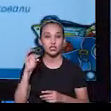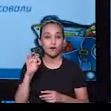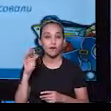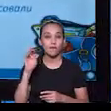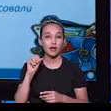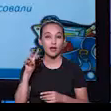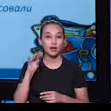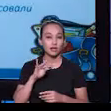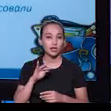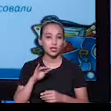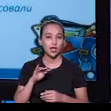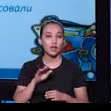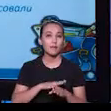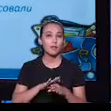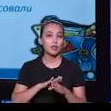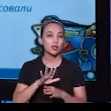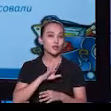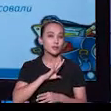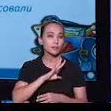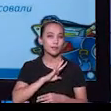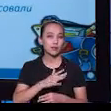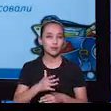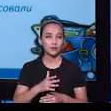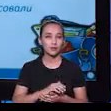Это действие еще не